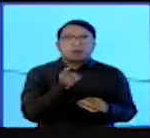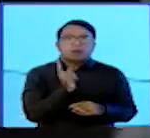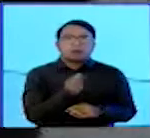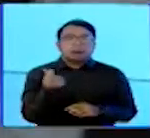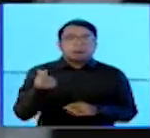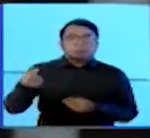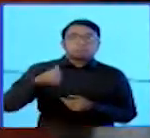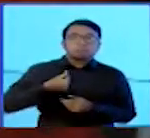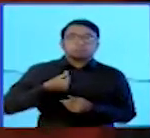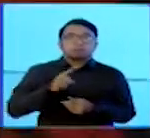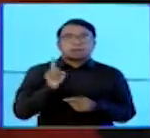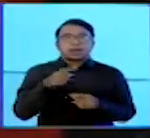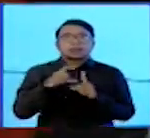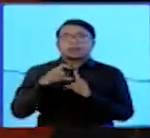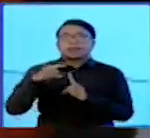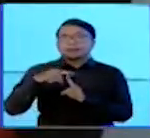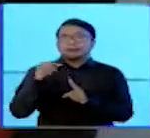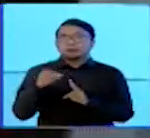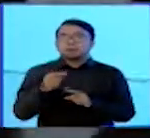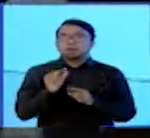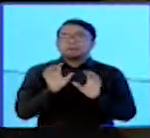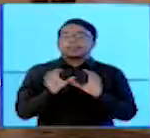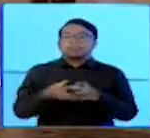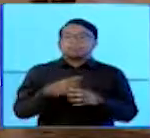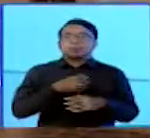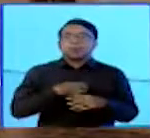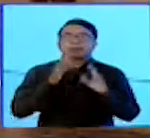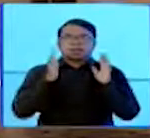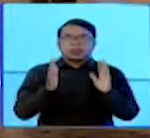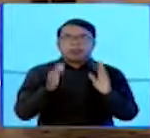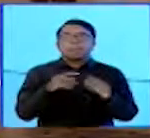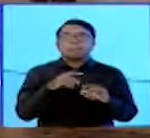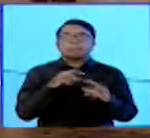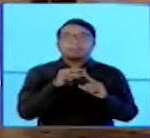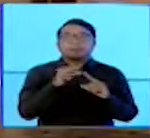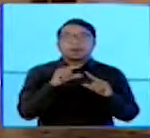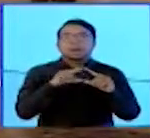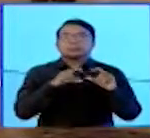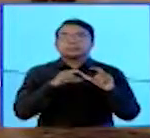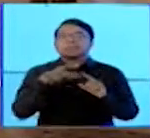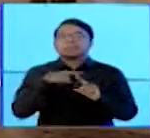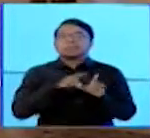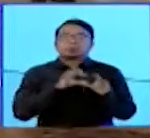dari Djoko Tjandra ataupun tim Kuasa hukumnya kepada Brigjen Prasetyo Utomo terkait dengan penerbitan dokumen